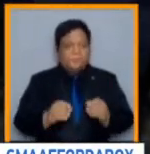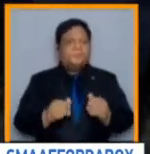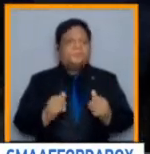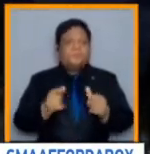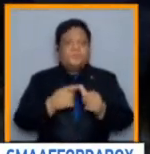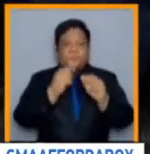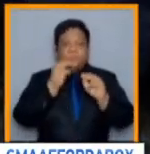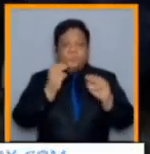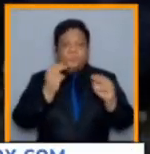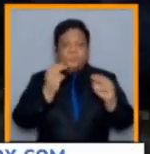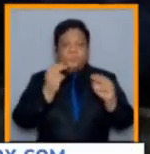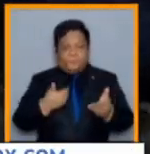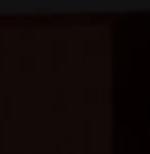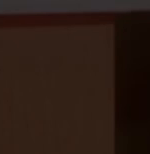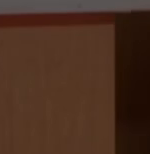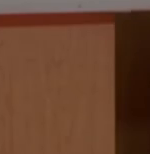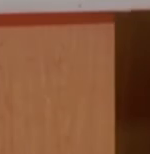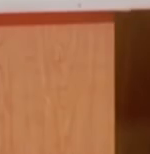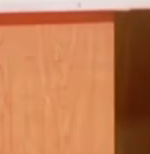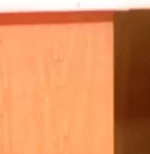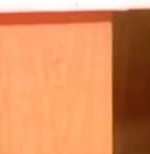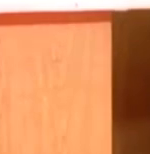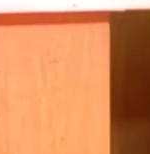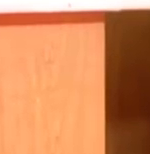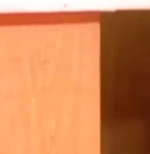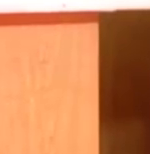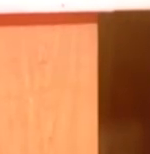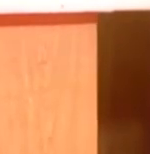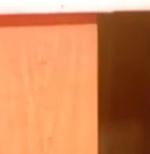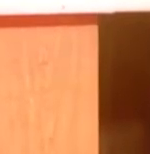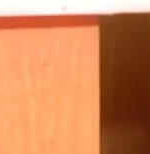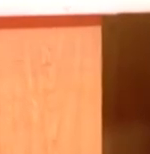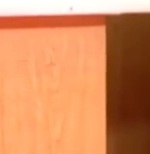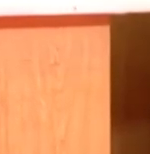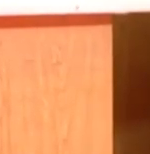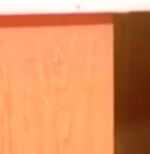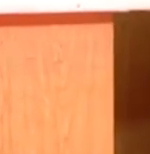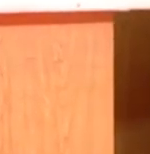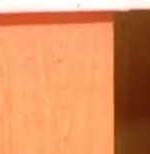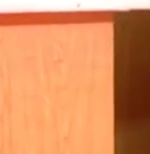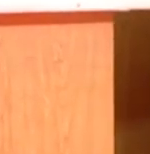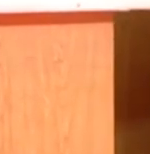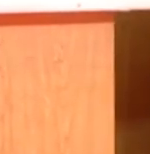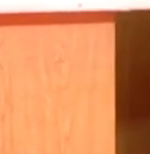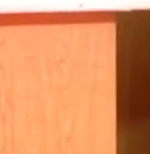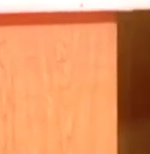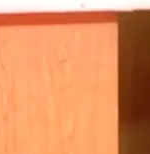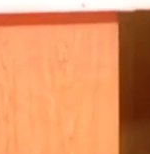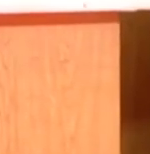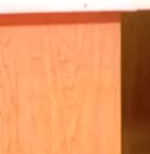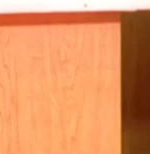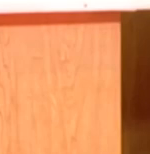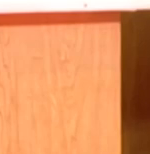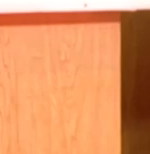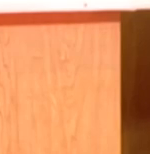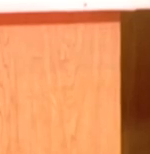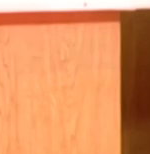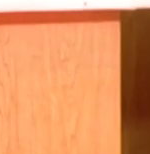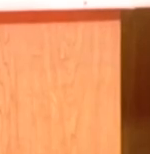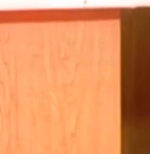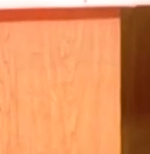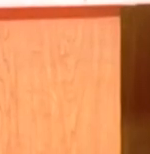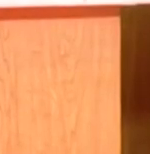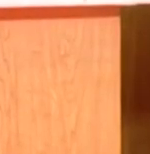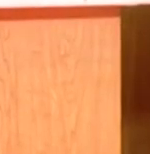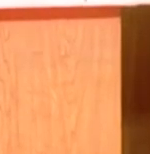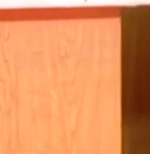Buong puso para sa Pilipino. Igan, mauna ka sa mga balita. Panoorin ang unang balita sa unang hirit. At iba pang award-winning news